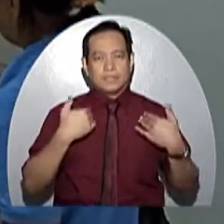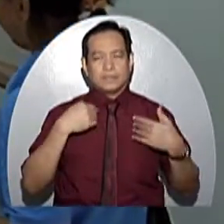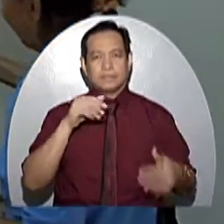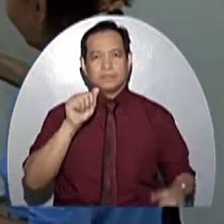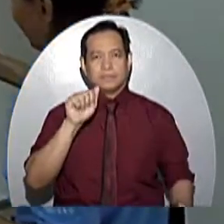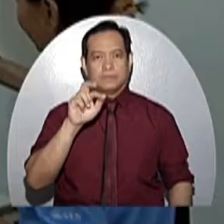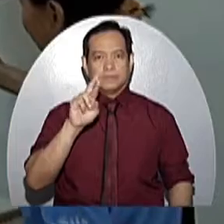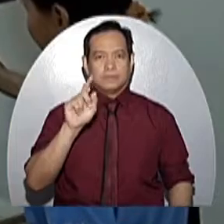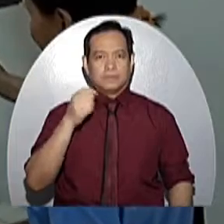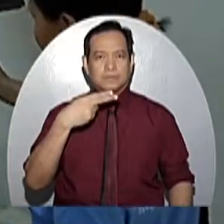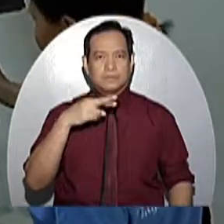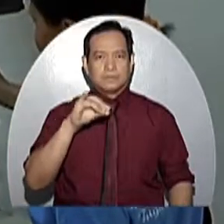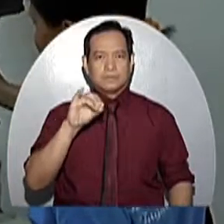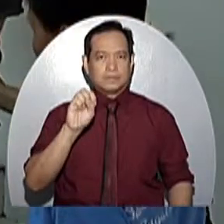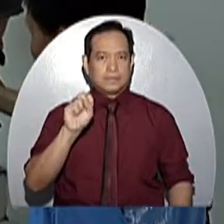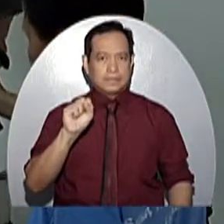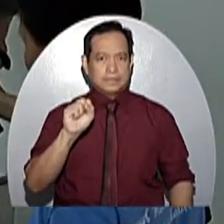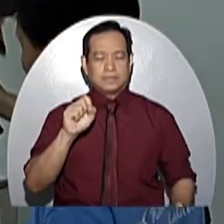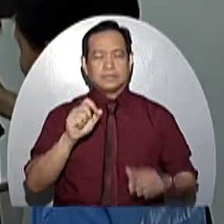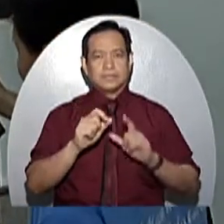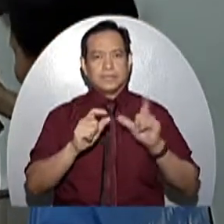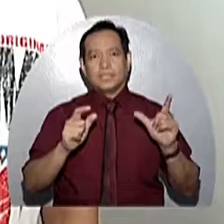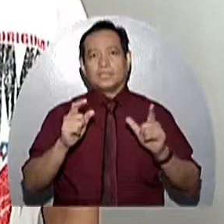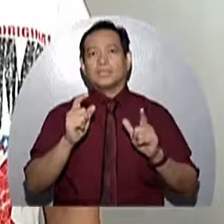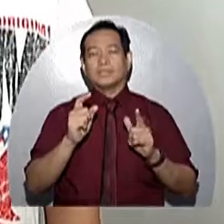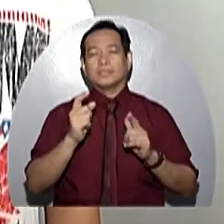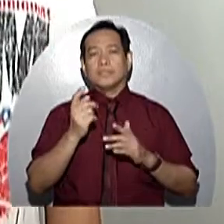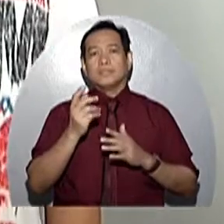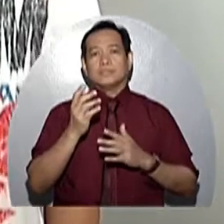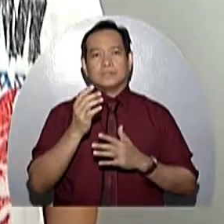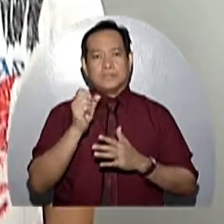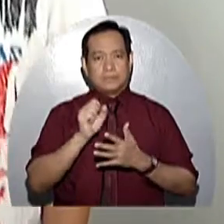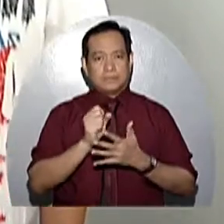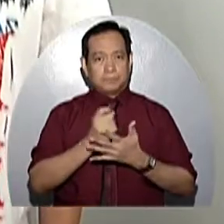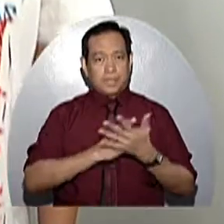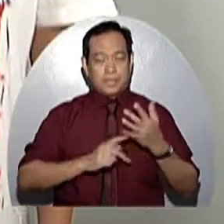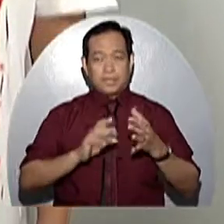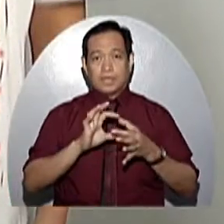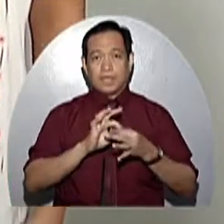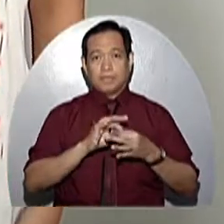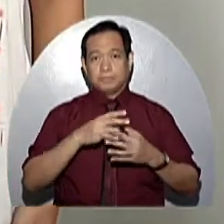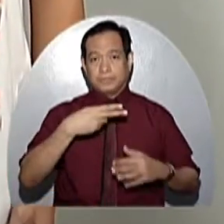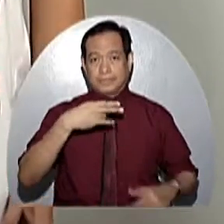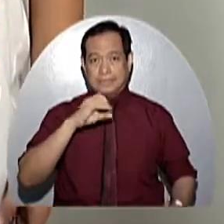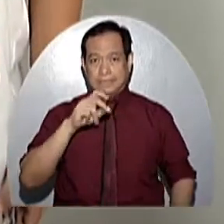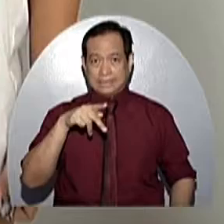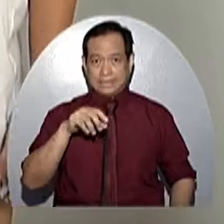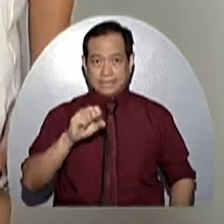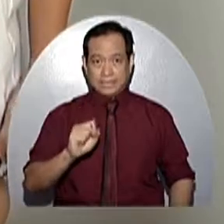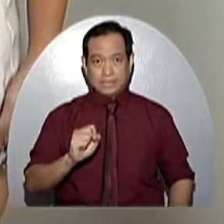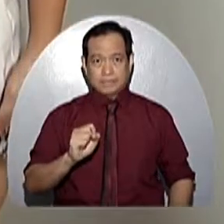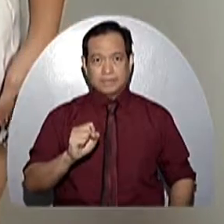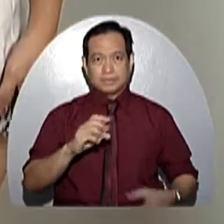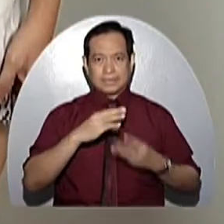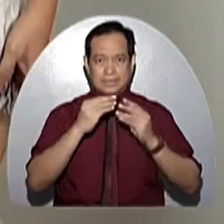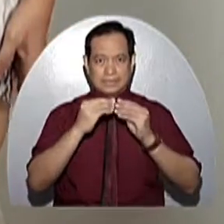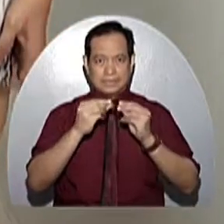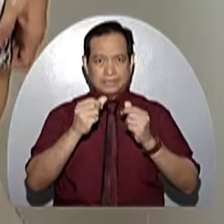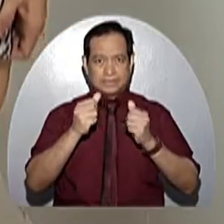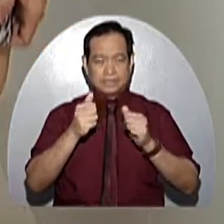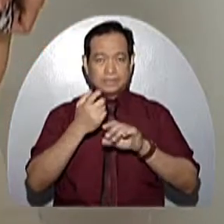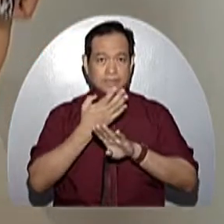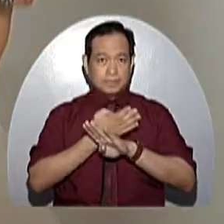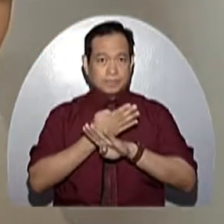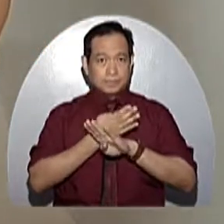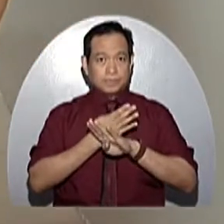na arthritis sa kaliwang bahagi ng kanyang balakang. Ito ay nagdudulot ng unti-unting pagkapudpud ng kanyang mga